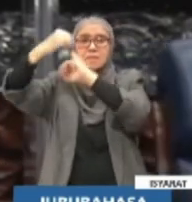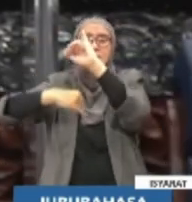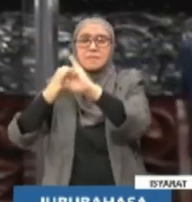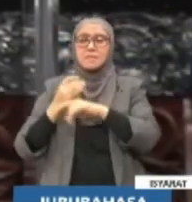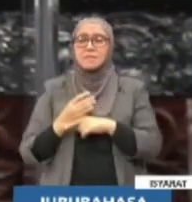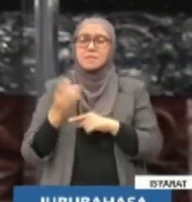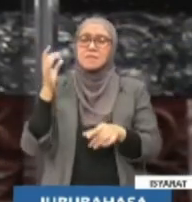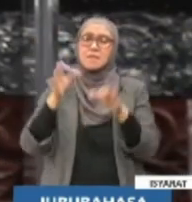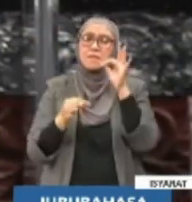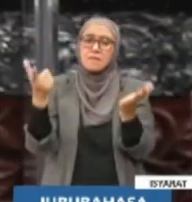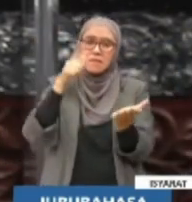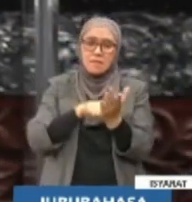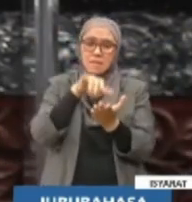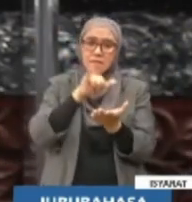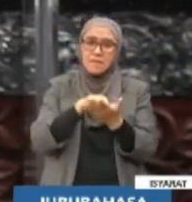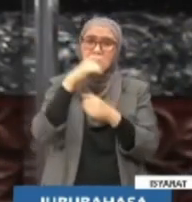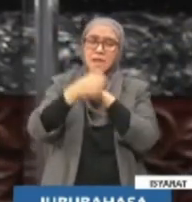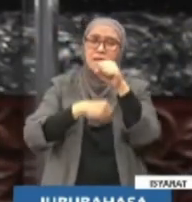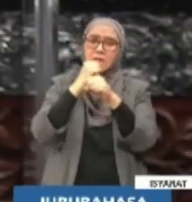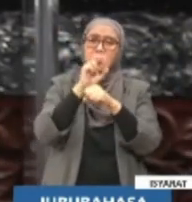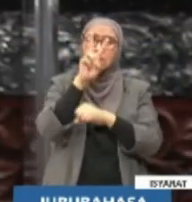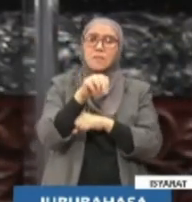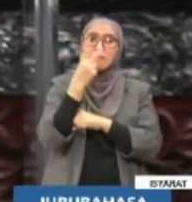distribute copyrighted